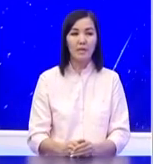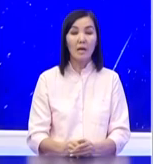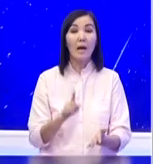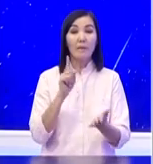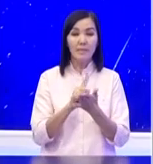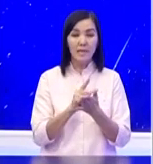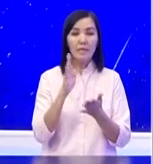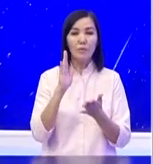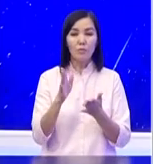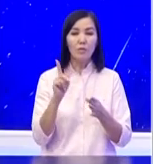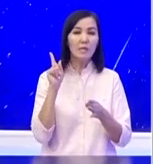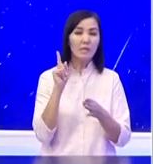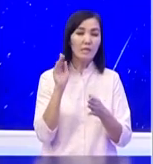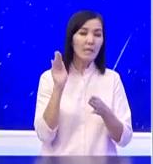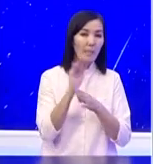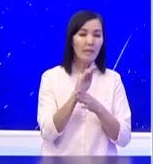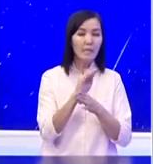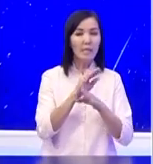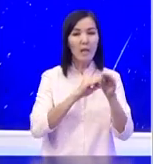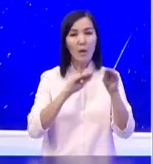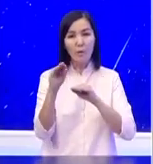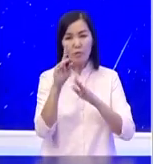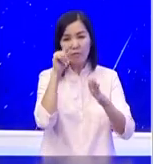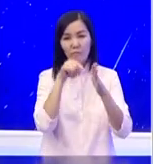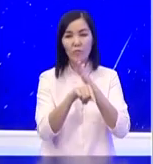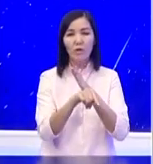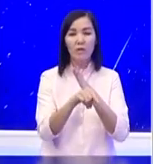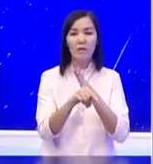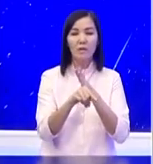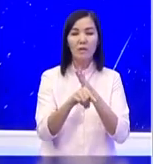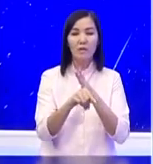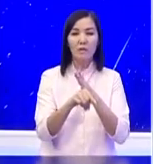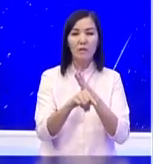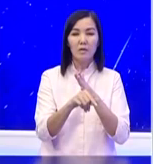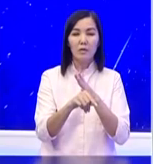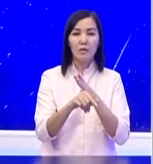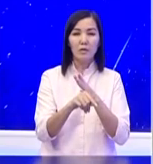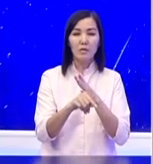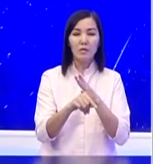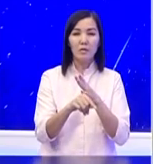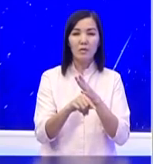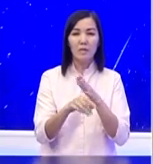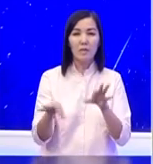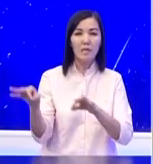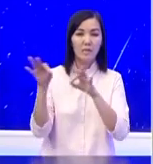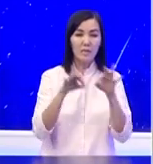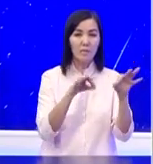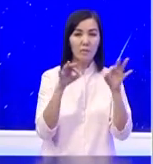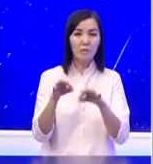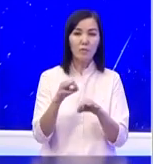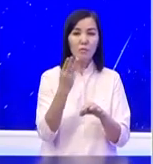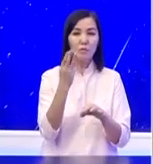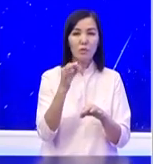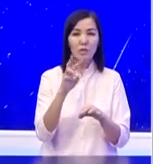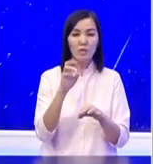дополнительное оборудование, ЭКГ-аппараты, кислородное оборудование и для транспортировки специальные шины, там,